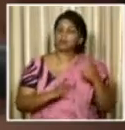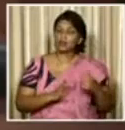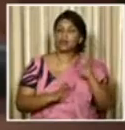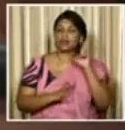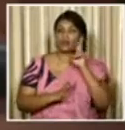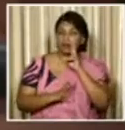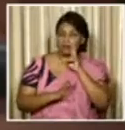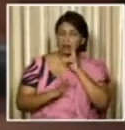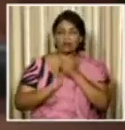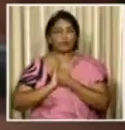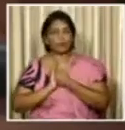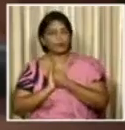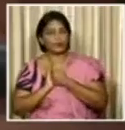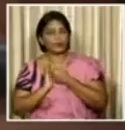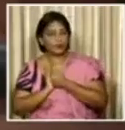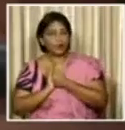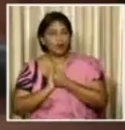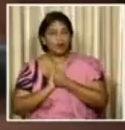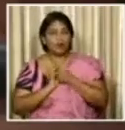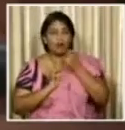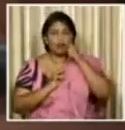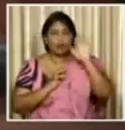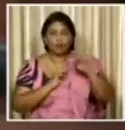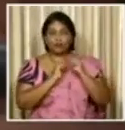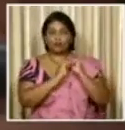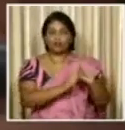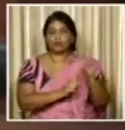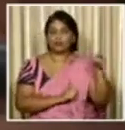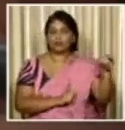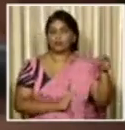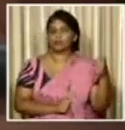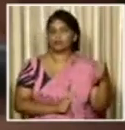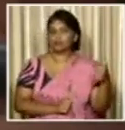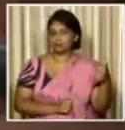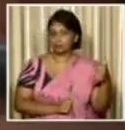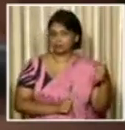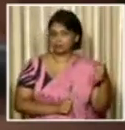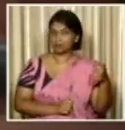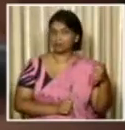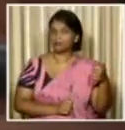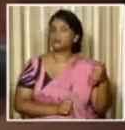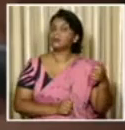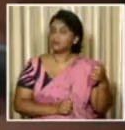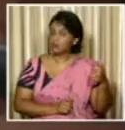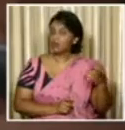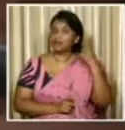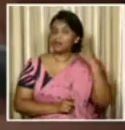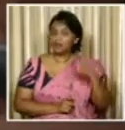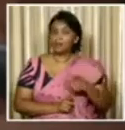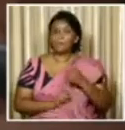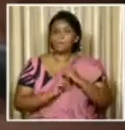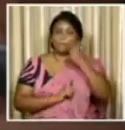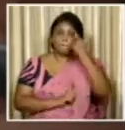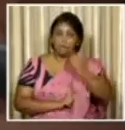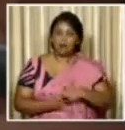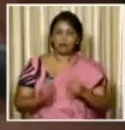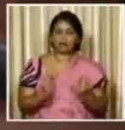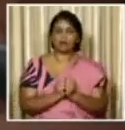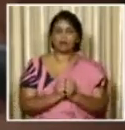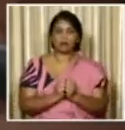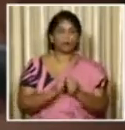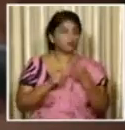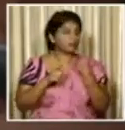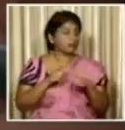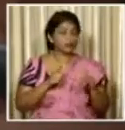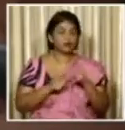Ranil Wickremesinghe ta andu ta yatahad dan edde kini kamata tamai randa pauti ni putage tanatura. Insa oge pudgalika ke kriyakar.